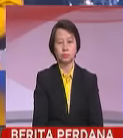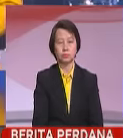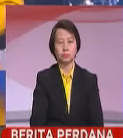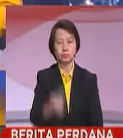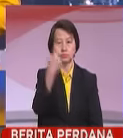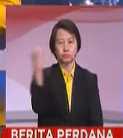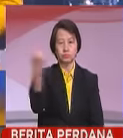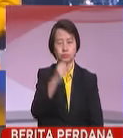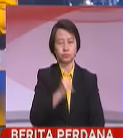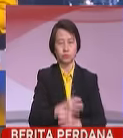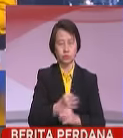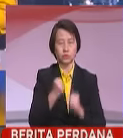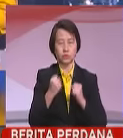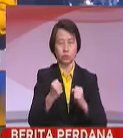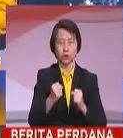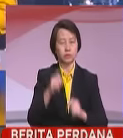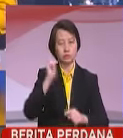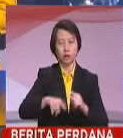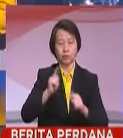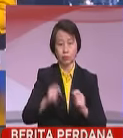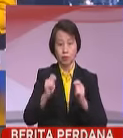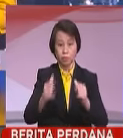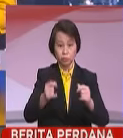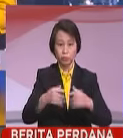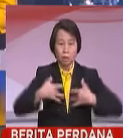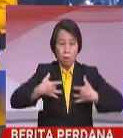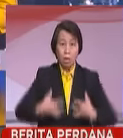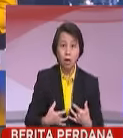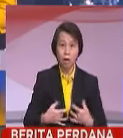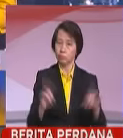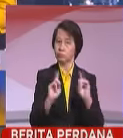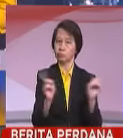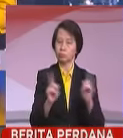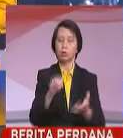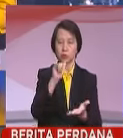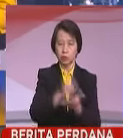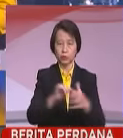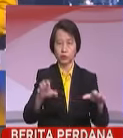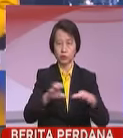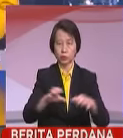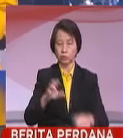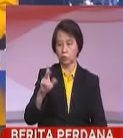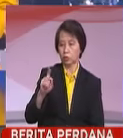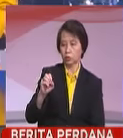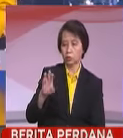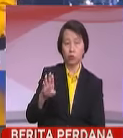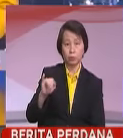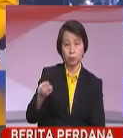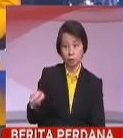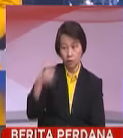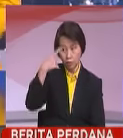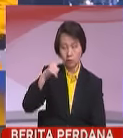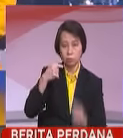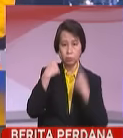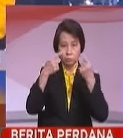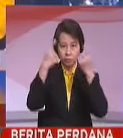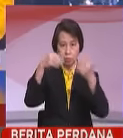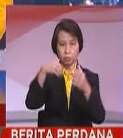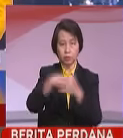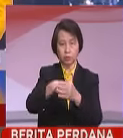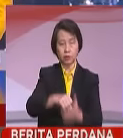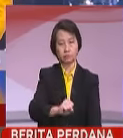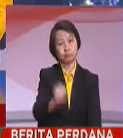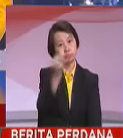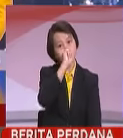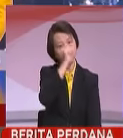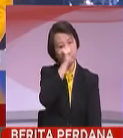Sentiasa bekerja keras dan tidak boleh cepat berputus asa. Itu yang dilakukan Cody Rani untuk berjaya dalam bidang